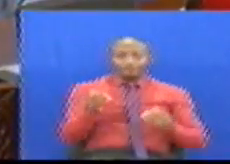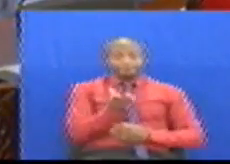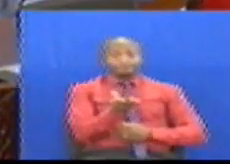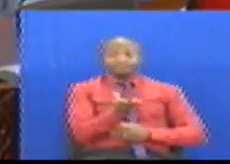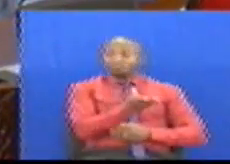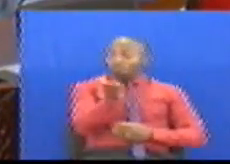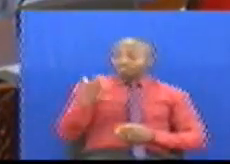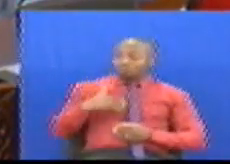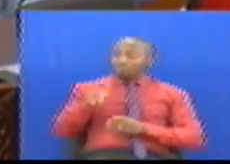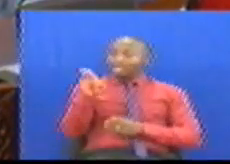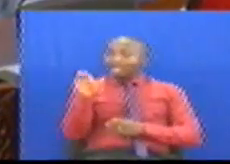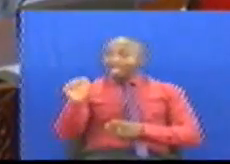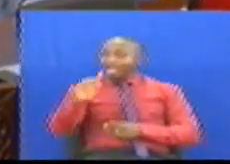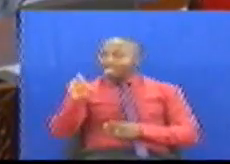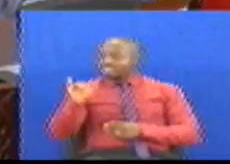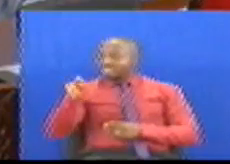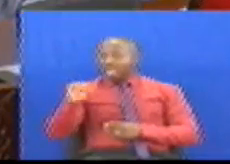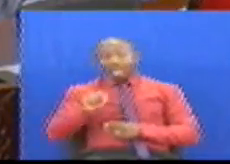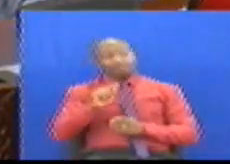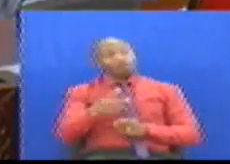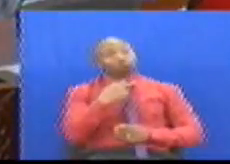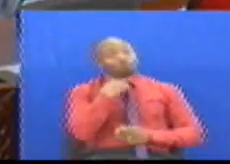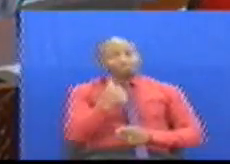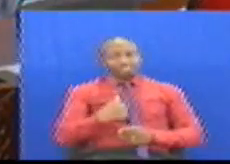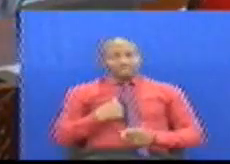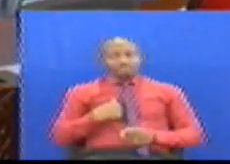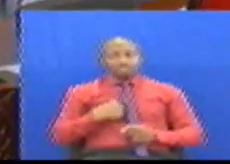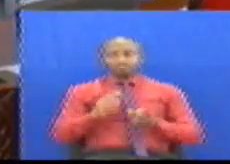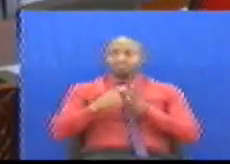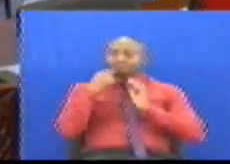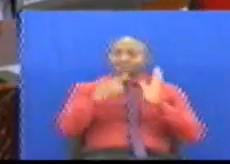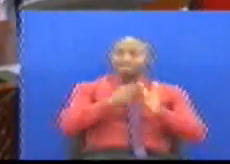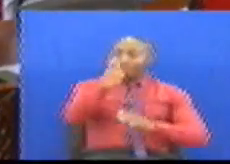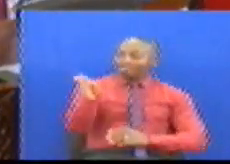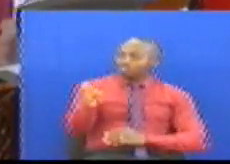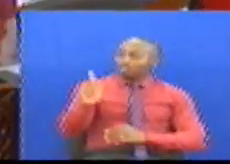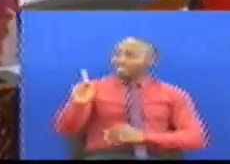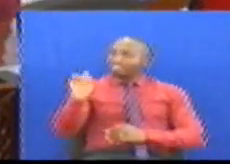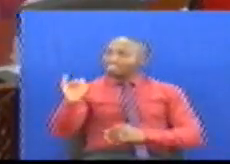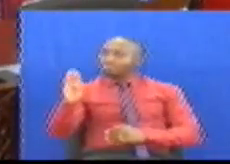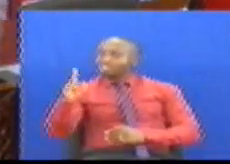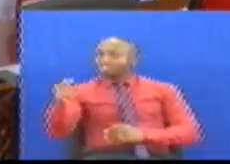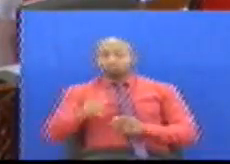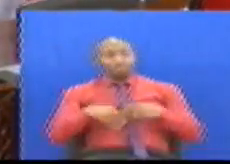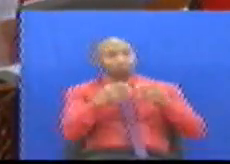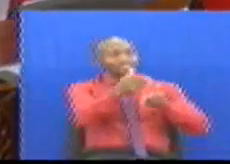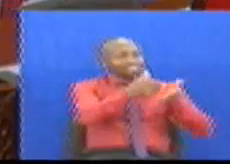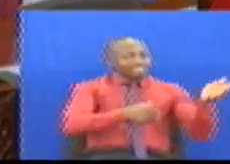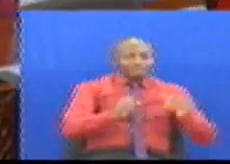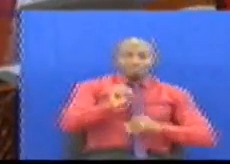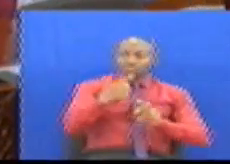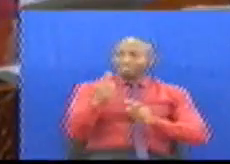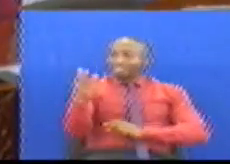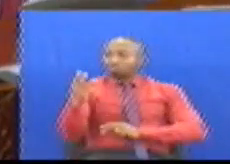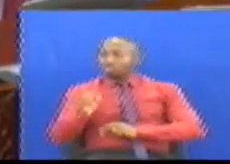wenzetu wa hazina hapa kidogo wanatuangusha. Mfano almashauri ya Kibiti wameissue certificate ya milioni 300 na milioni